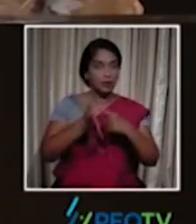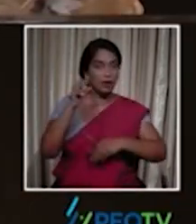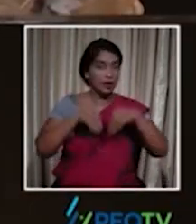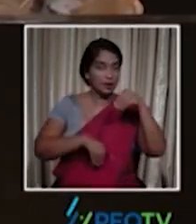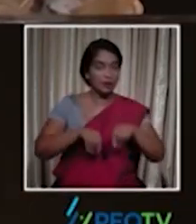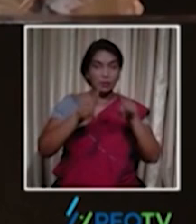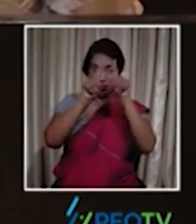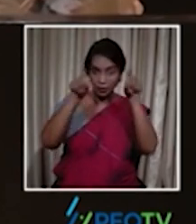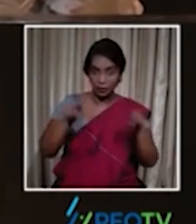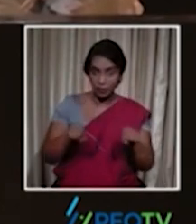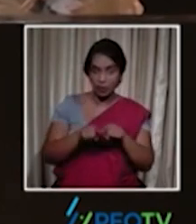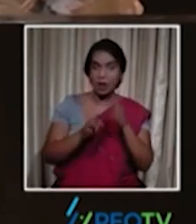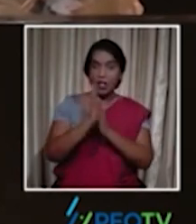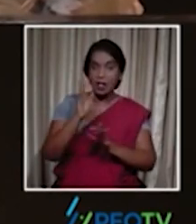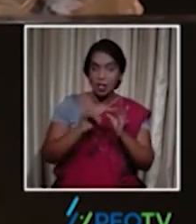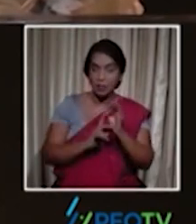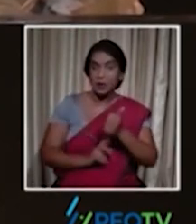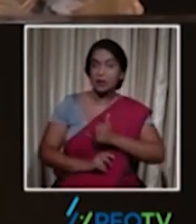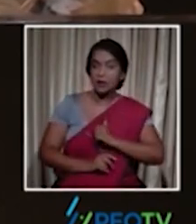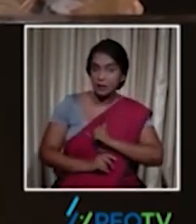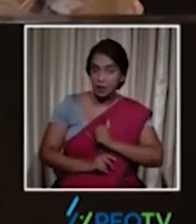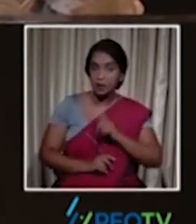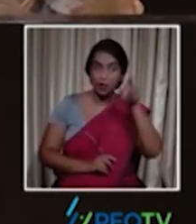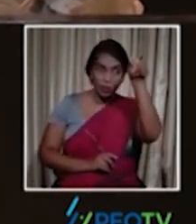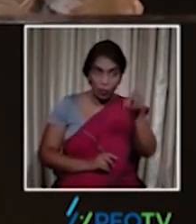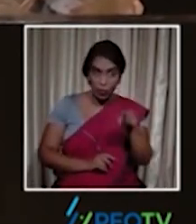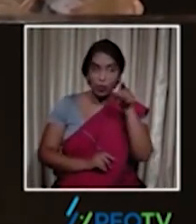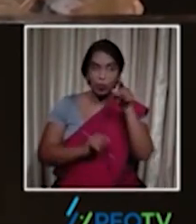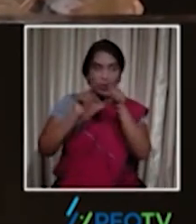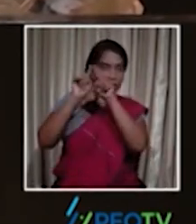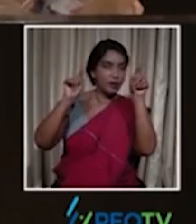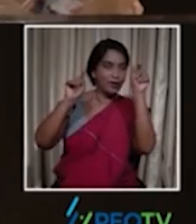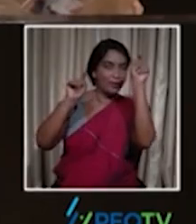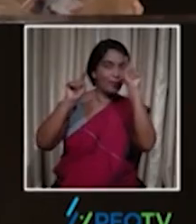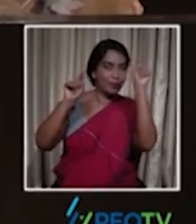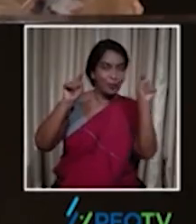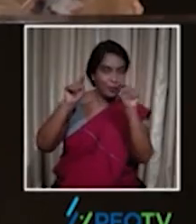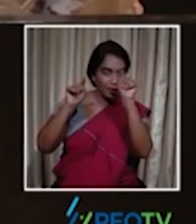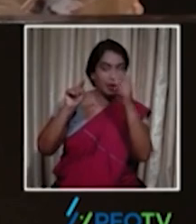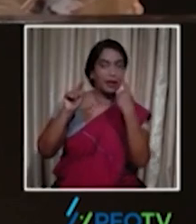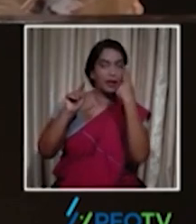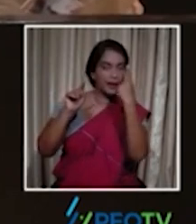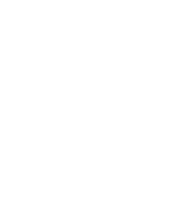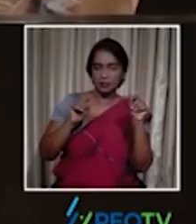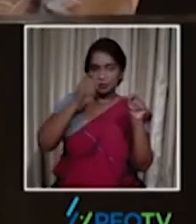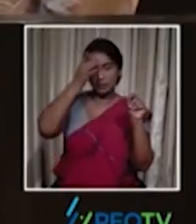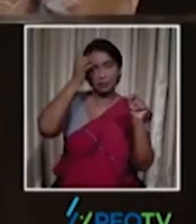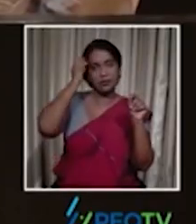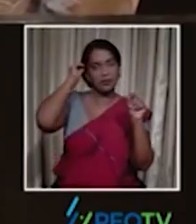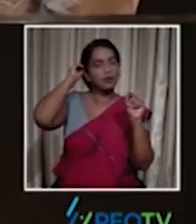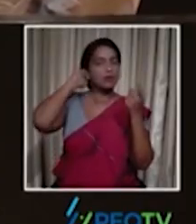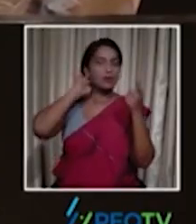පත්‍රිකාවේ මන්ත්‍රීවරයා කැමති අපේක්ෂකයා ඉදිරියේ තිබෙන කොටුව ඇතුළත ඉලක්කම එක වශයෙන්